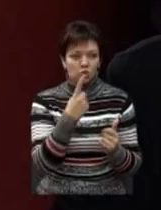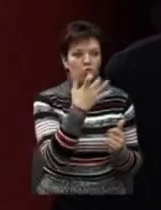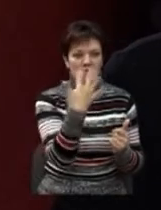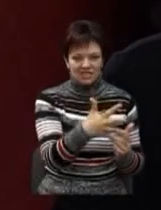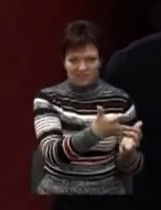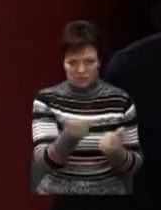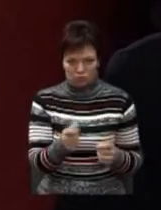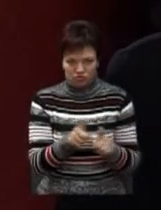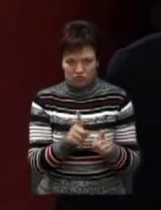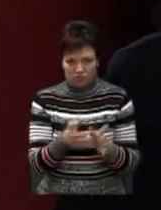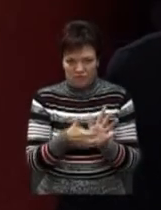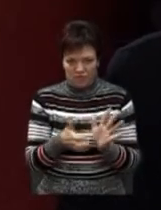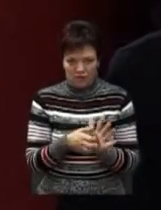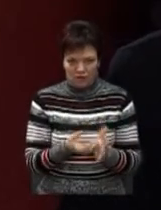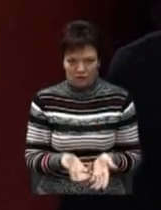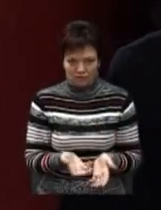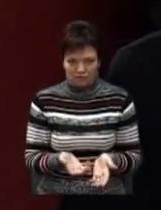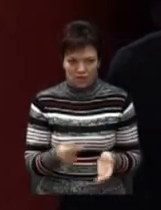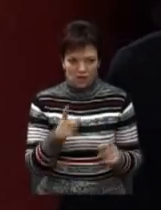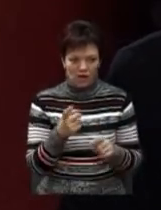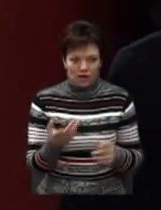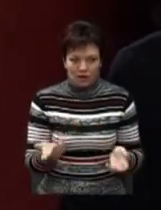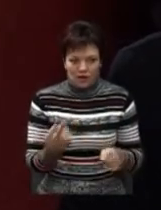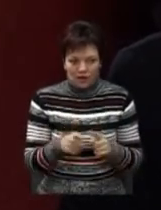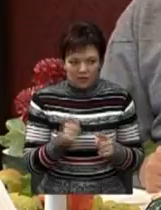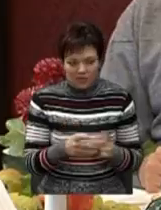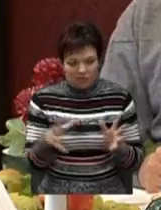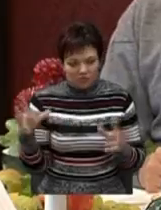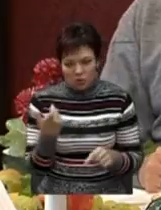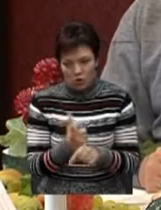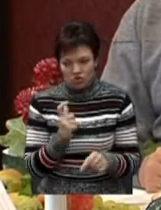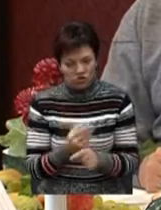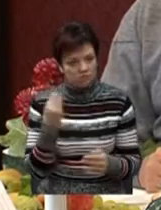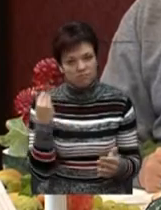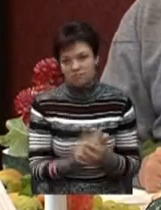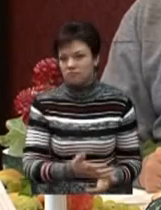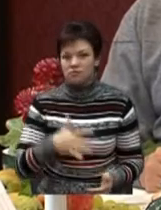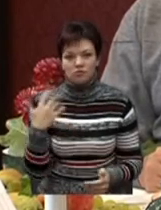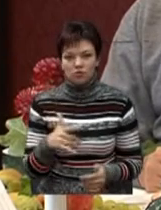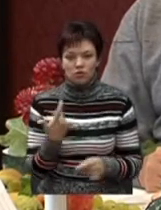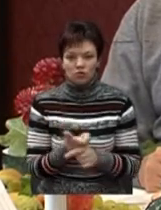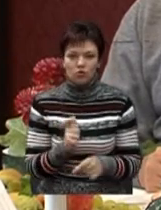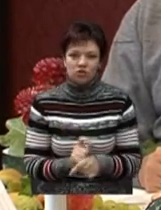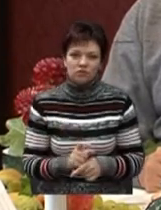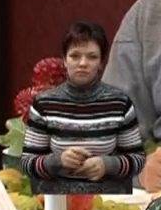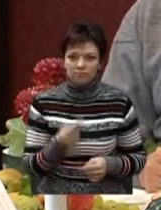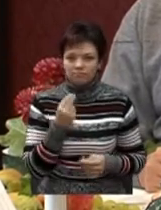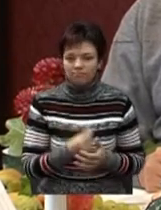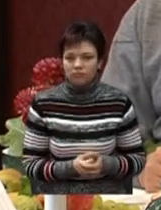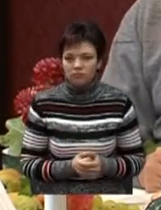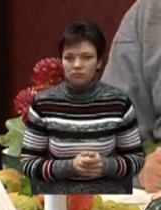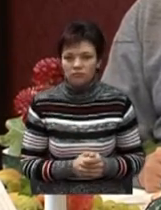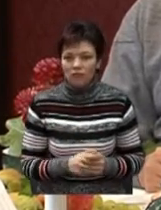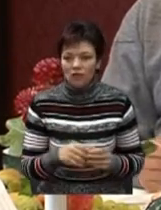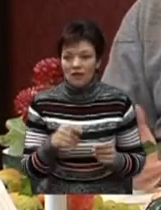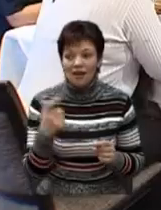осень, конечно, в этом году. Ну, картошка, ну, когда это было, чтобы картошка была по 6,50 гривен? Ну, вы знаете, 50. Да, что Харьковская область получилась там из 27 мест на 26 месте по